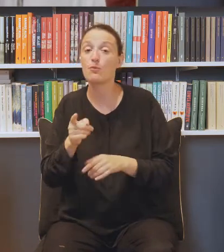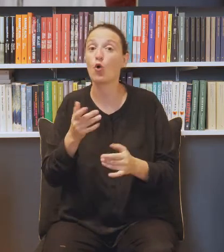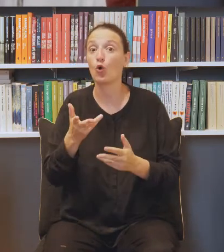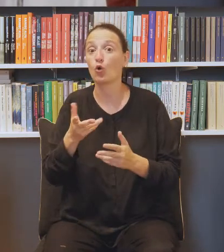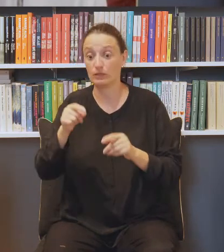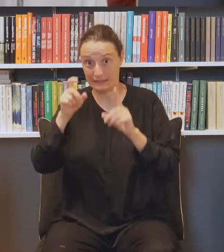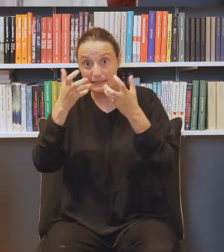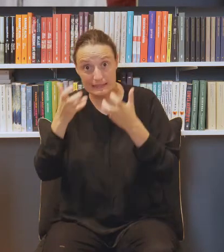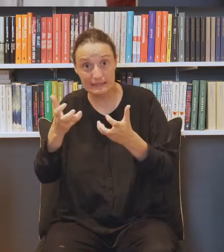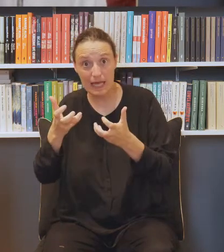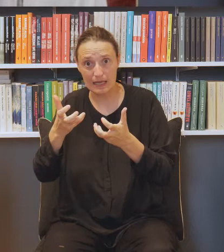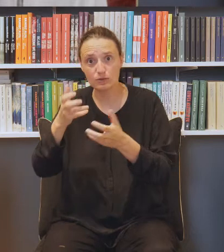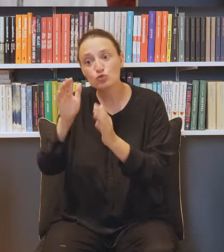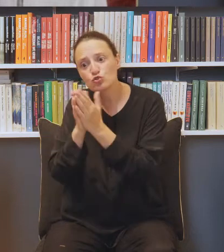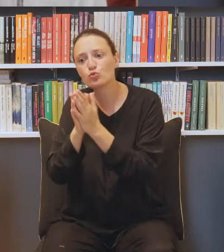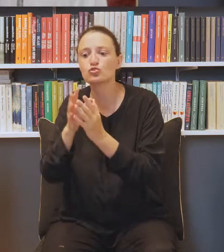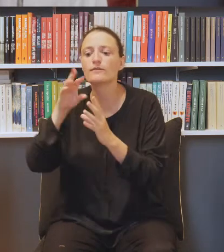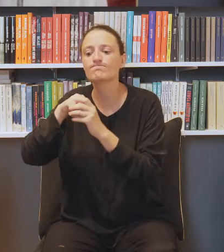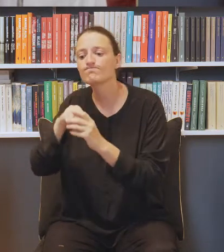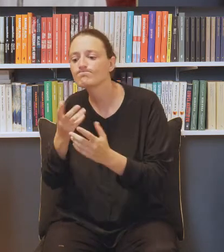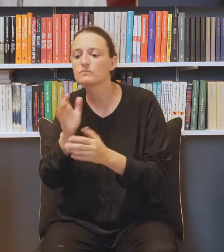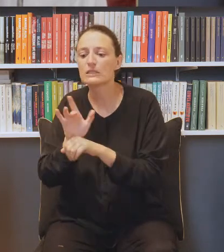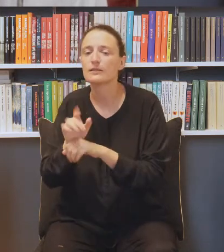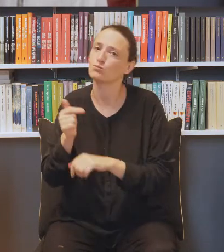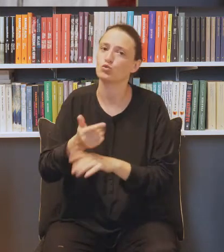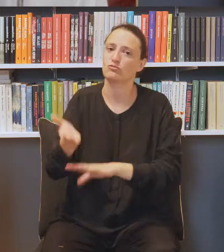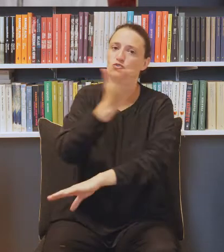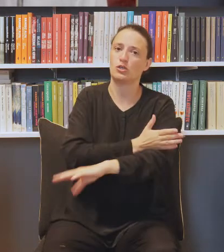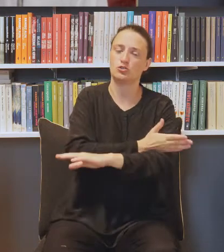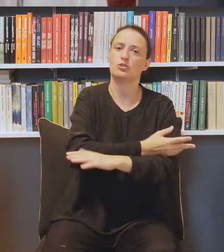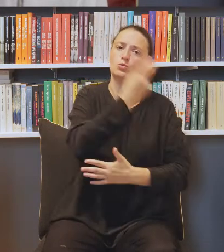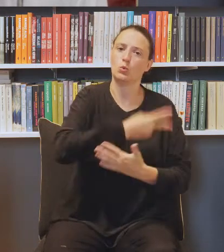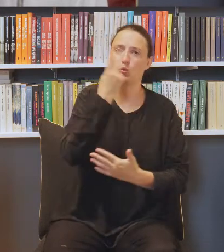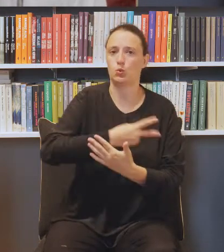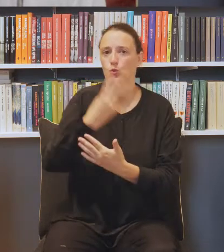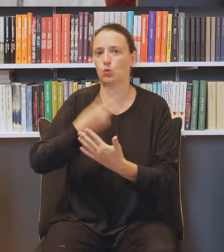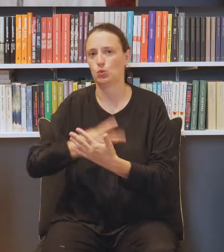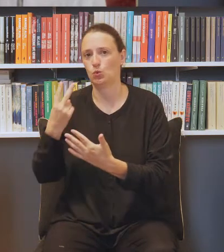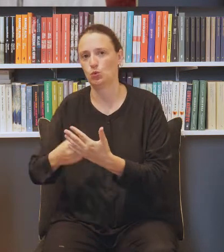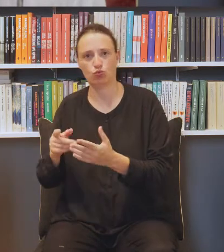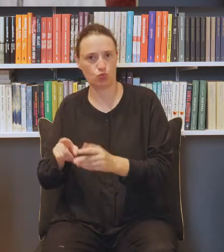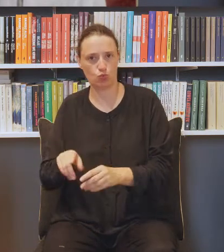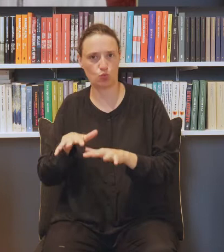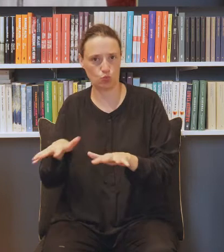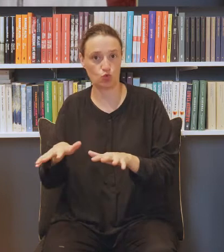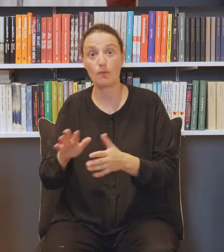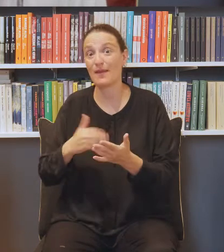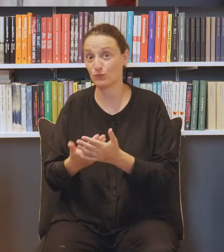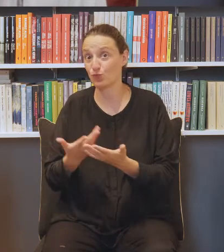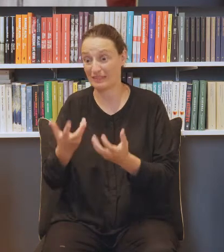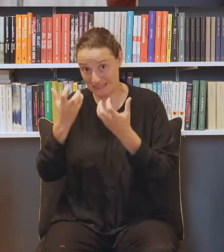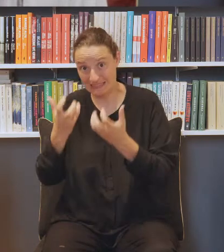jednak pewne już obycie, no bo napisać negatywną recenzję, czy powiedzieć, że coś mi się nie podoba,